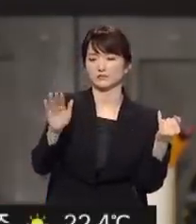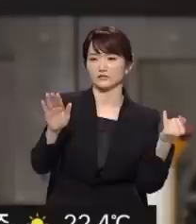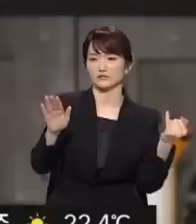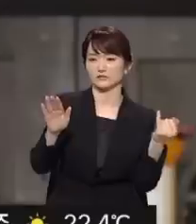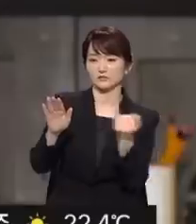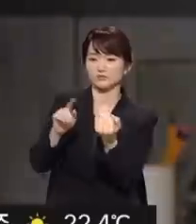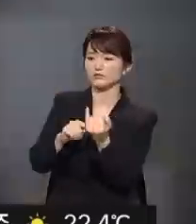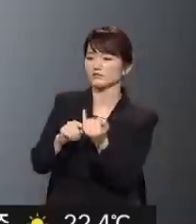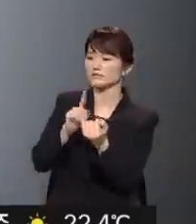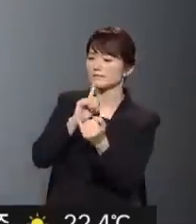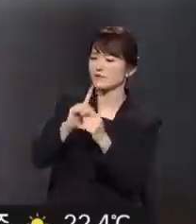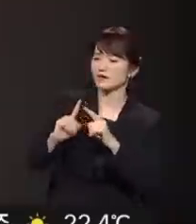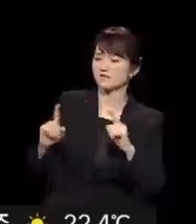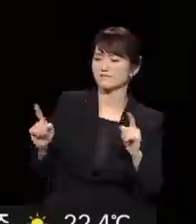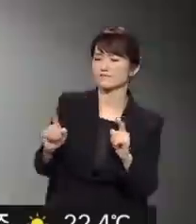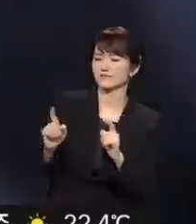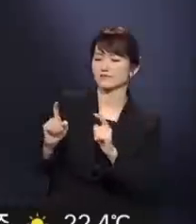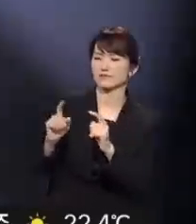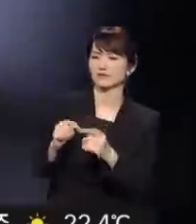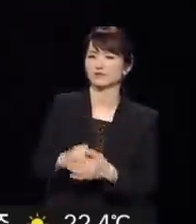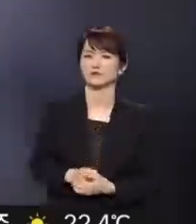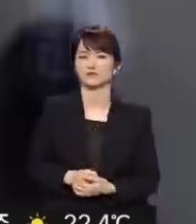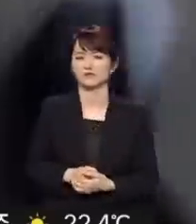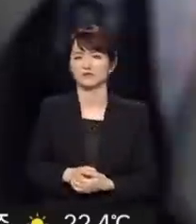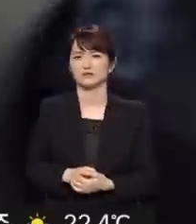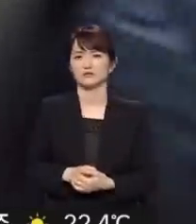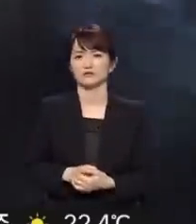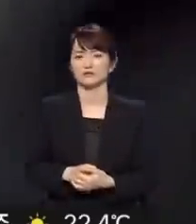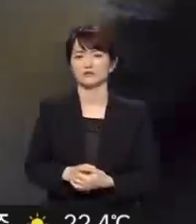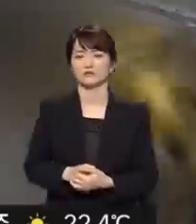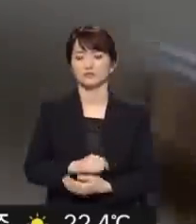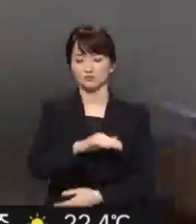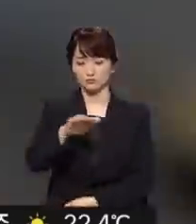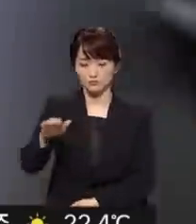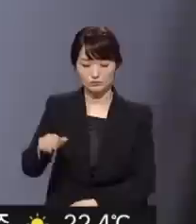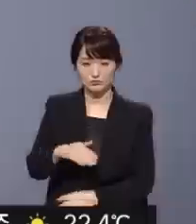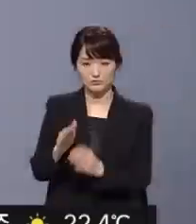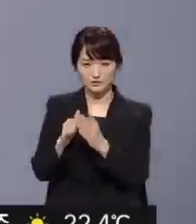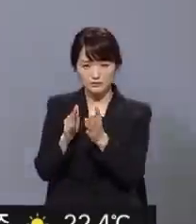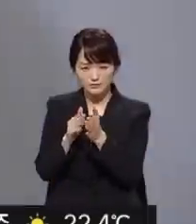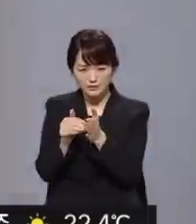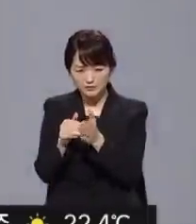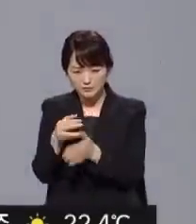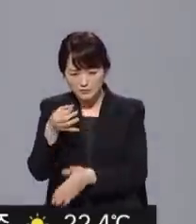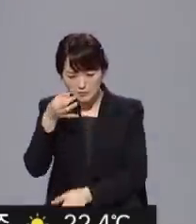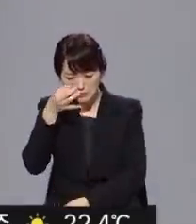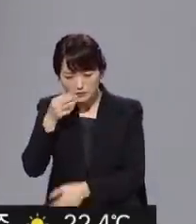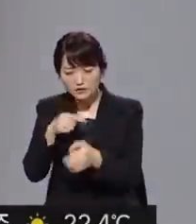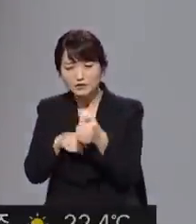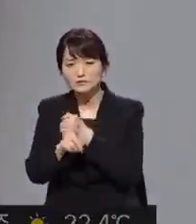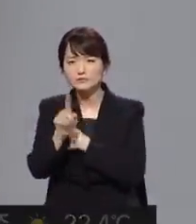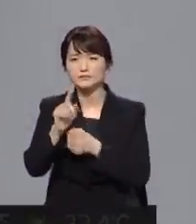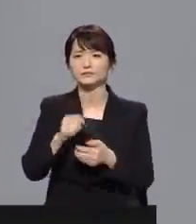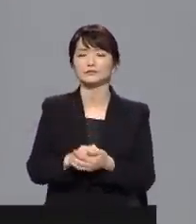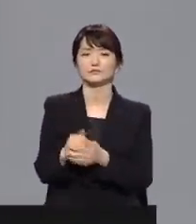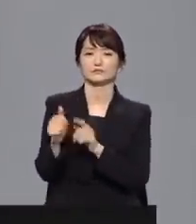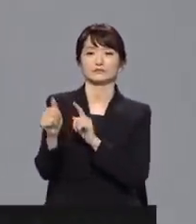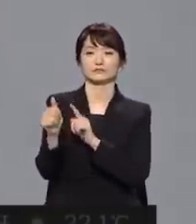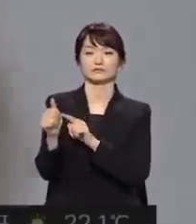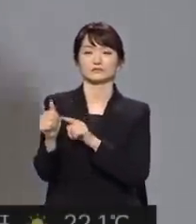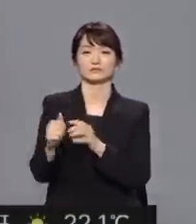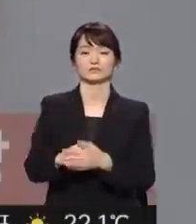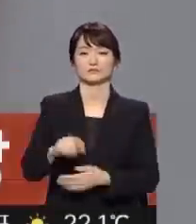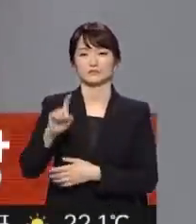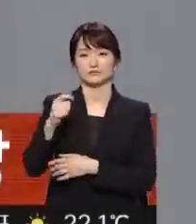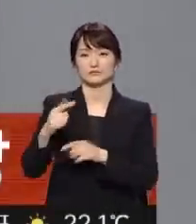왜 전날 16일인데요 왜 우리 집을 염탐을 했냐고 주장을 했습니다. 그런데 아까 말씀드렸듯이 박 변호사님 이 남성은